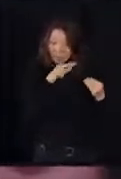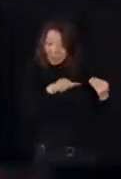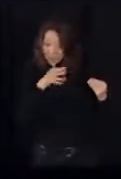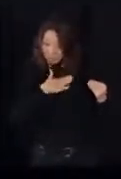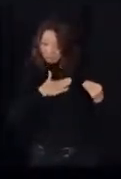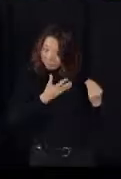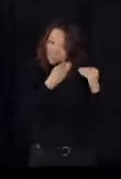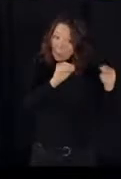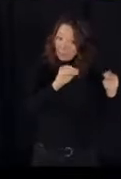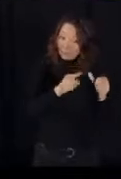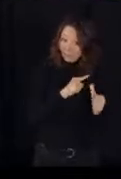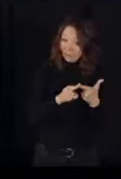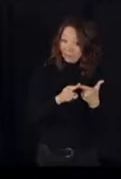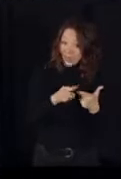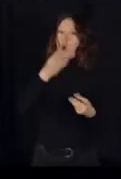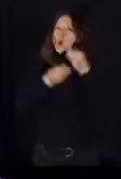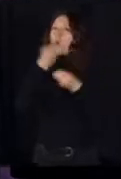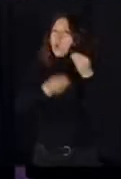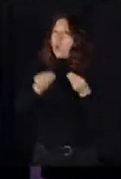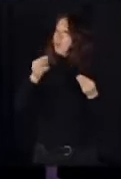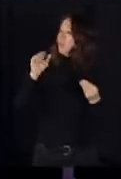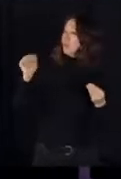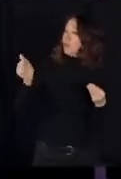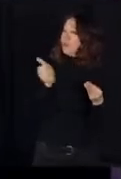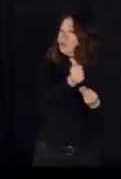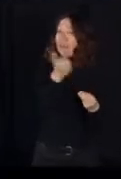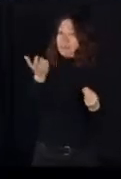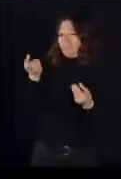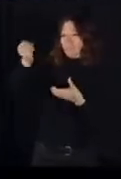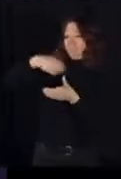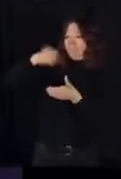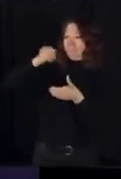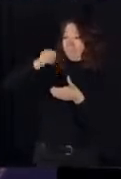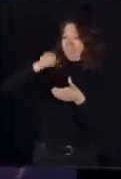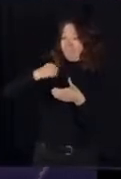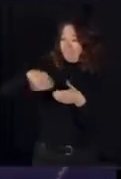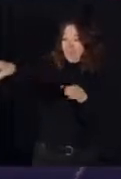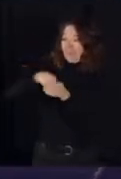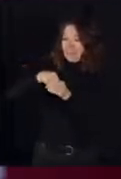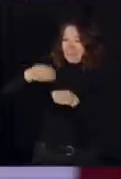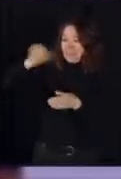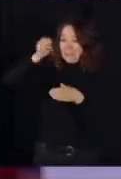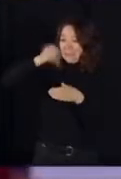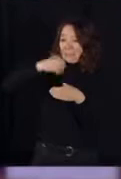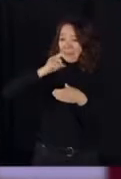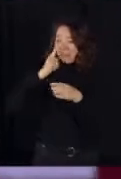soit tout le monde met un petit quelque chose au pot, on fait un crowdfunding, on fait en sorte que ce genre